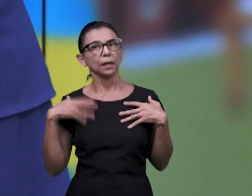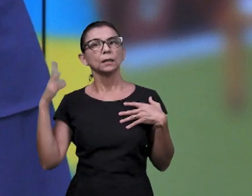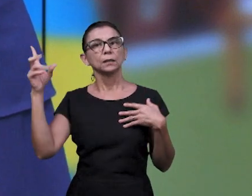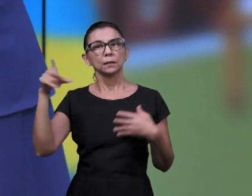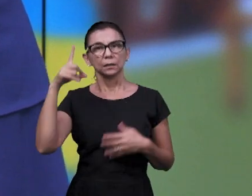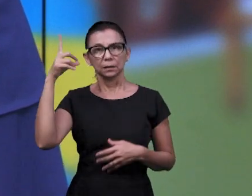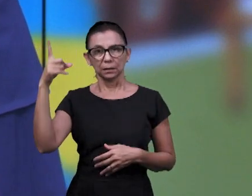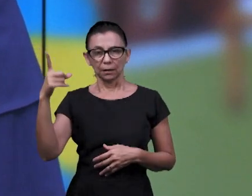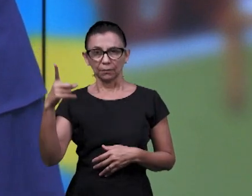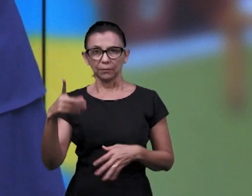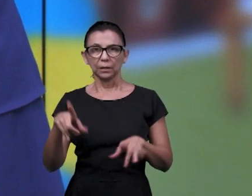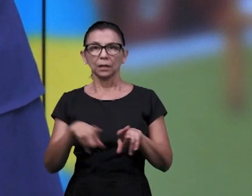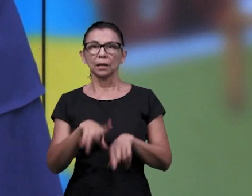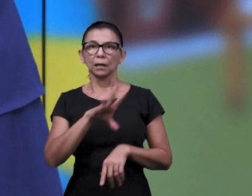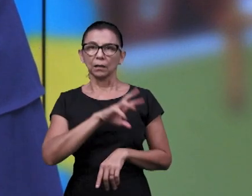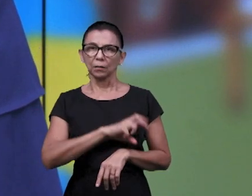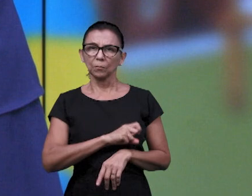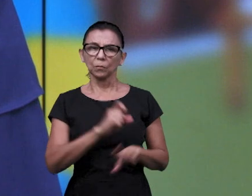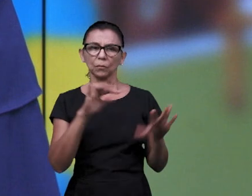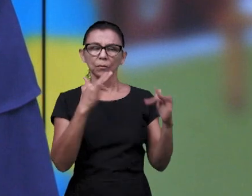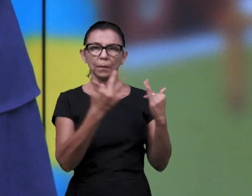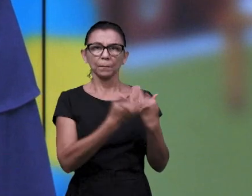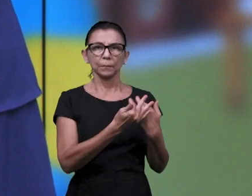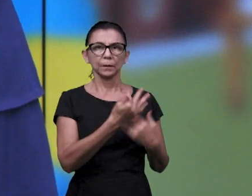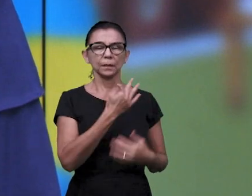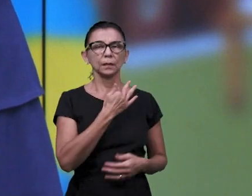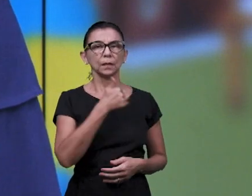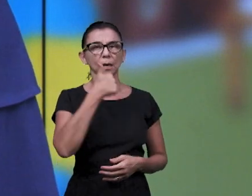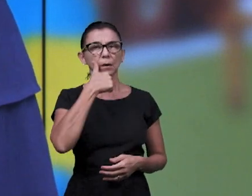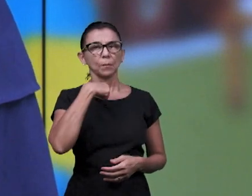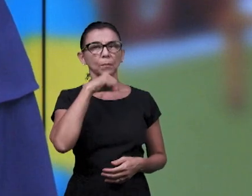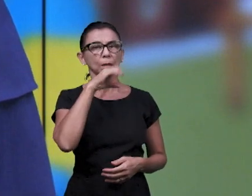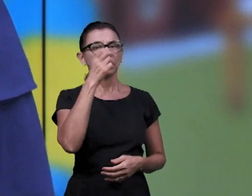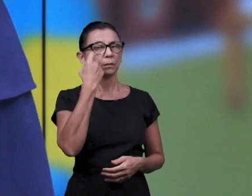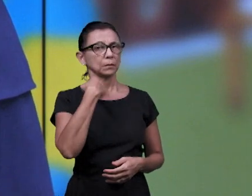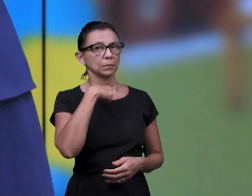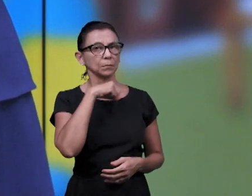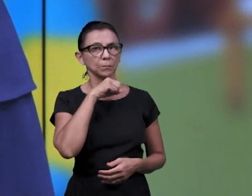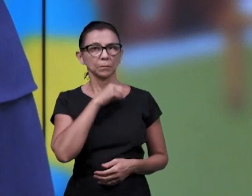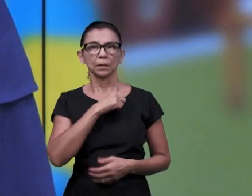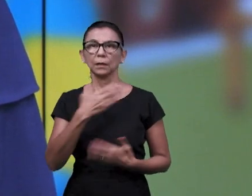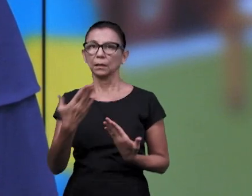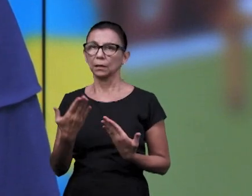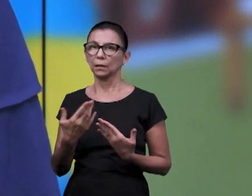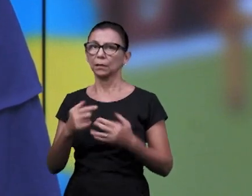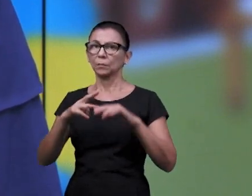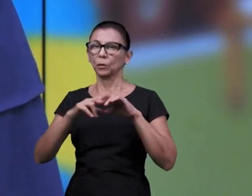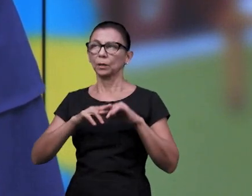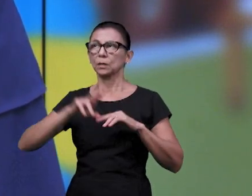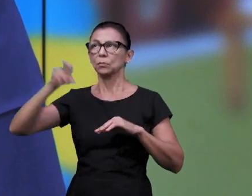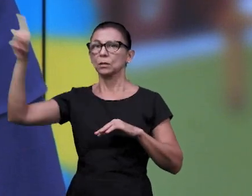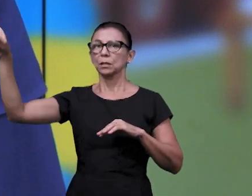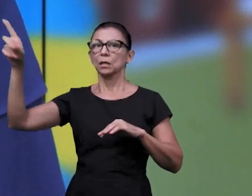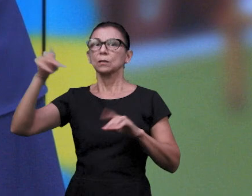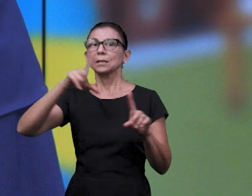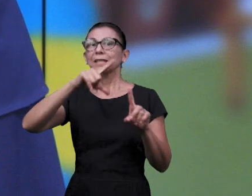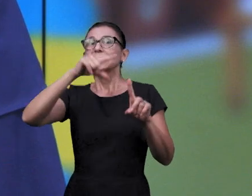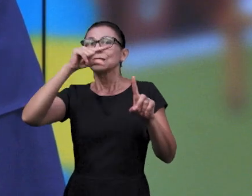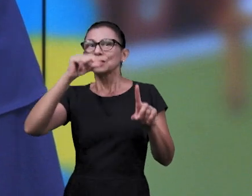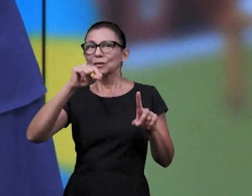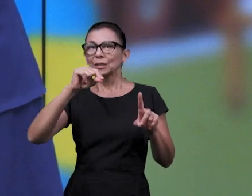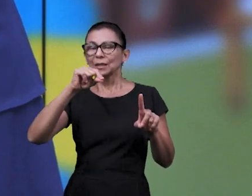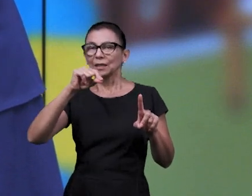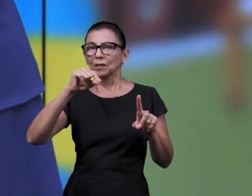et à ses parents. C'est pour cela qu'il a été choisi par Dieu pour être roi d'Israël. Et il a plu tellement